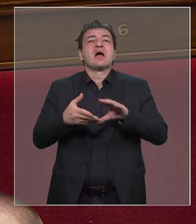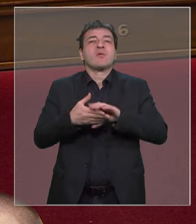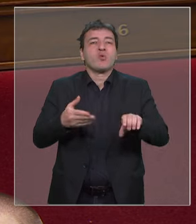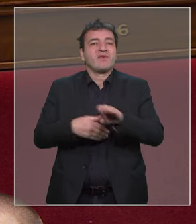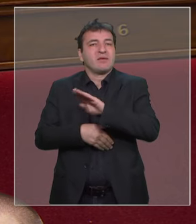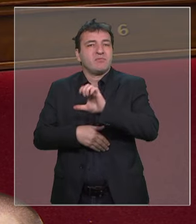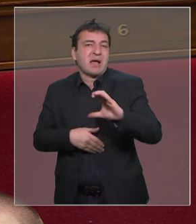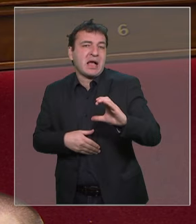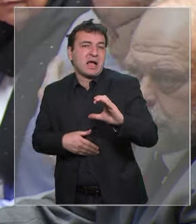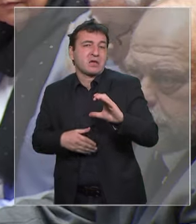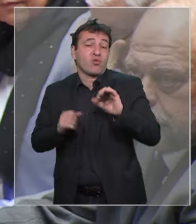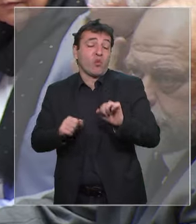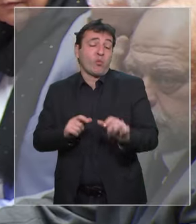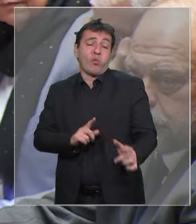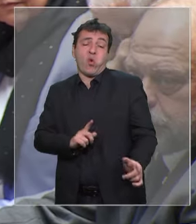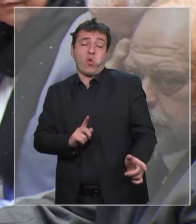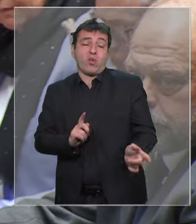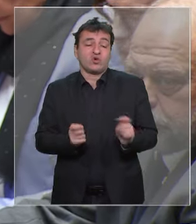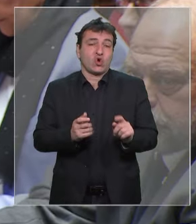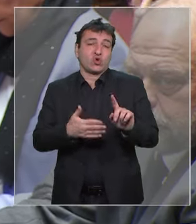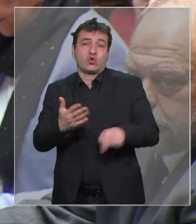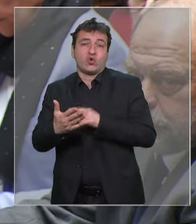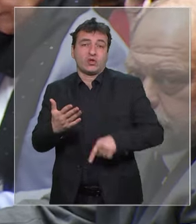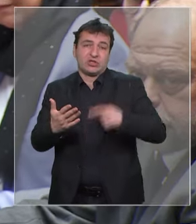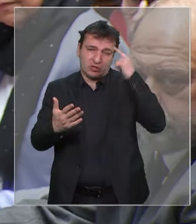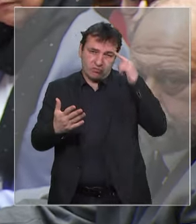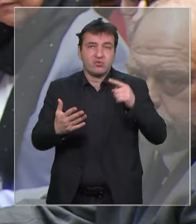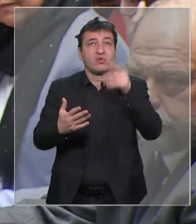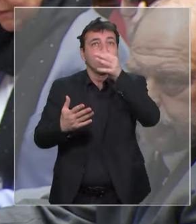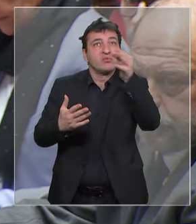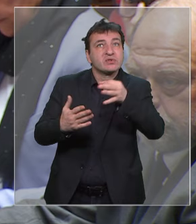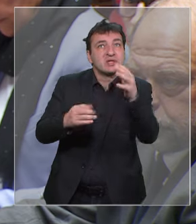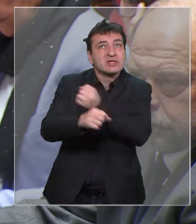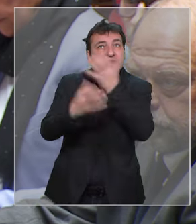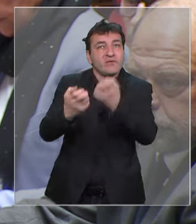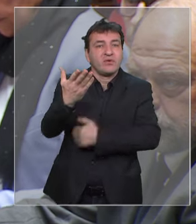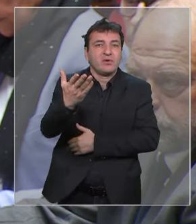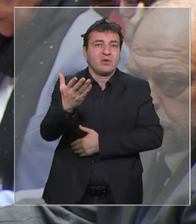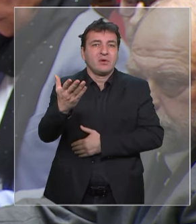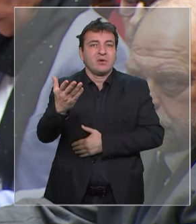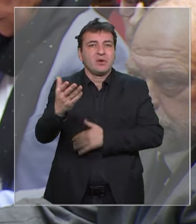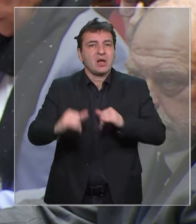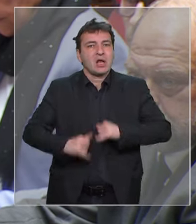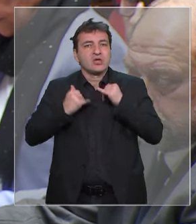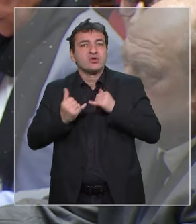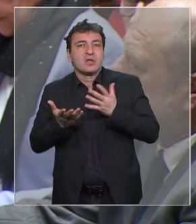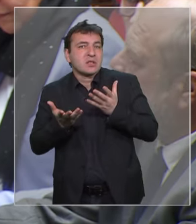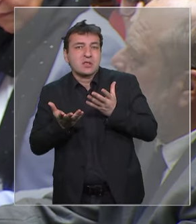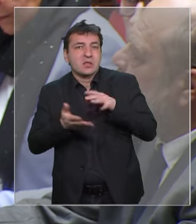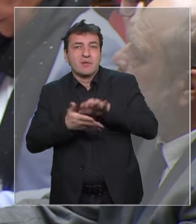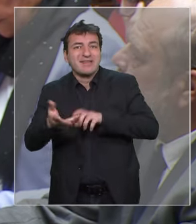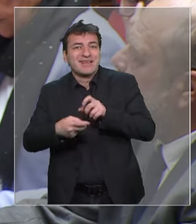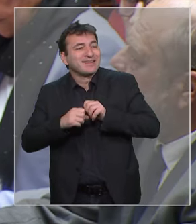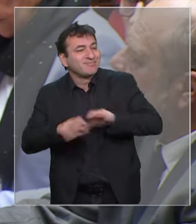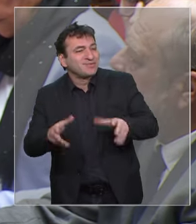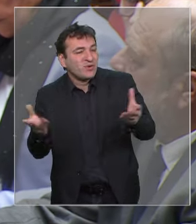être artificiellement modifiés et corrigés pour atteindre un taux de réussite qui est souhaité, quel message on envoie à la jeunesse et à la société ?